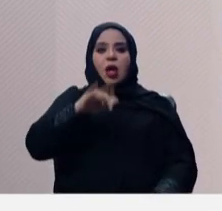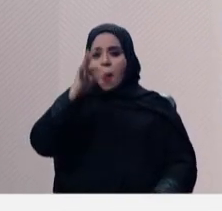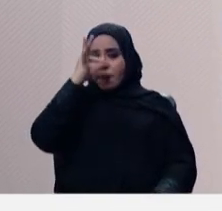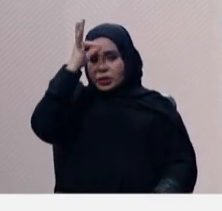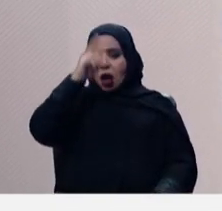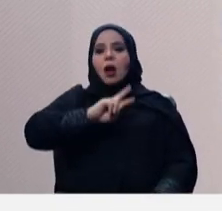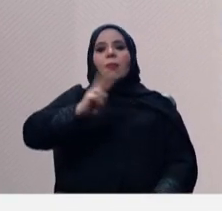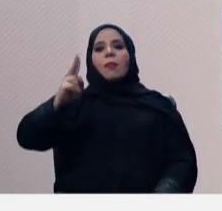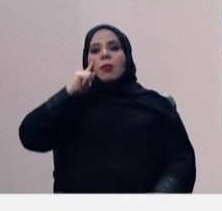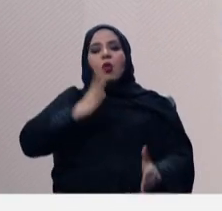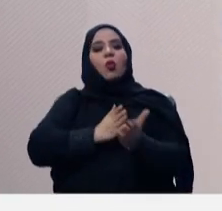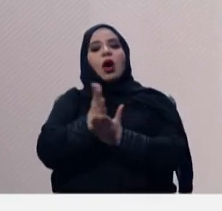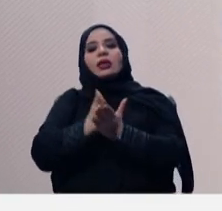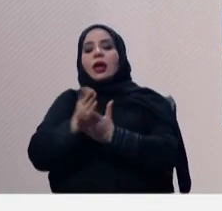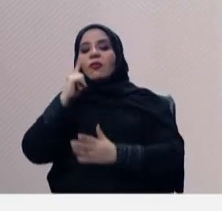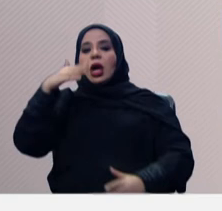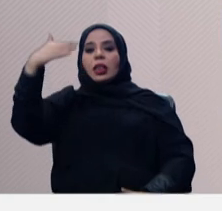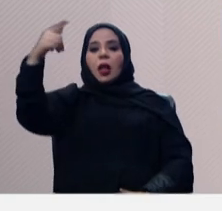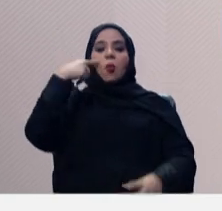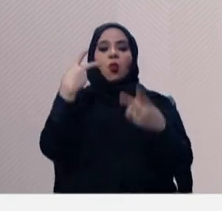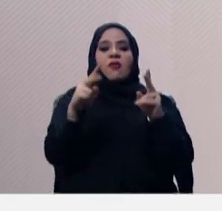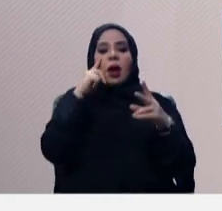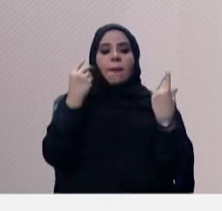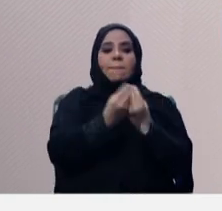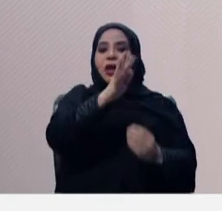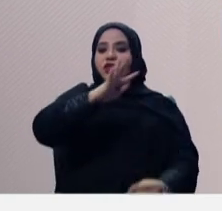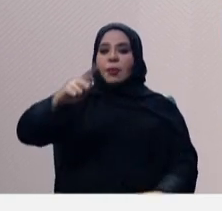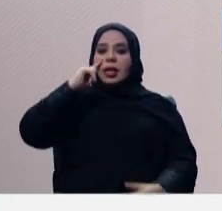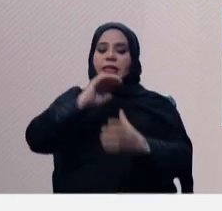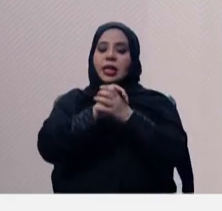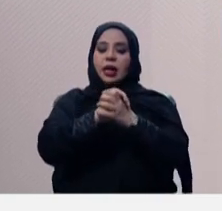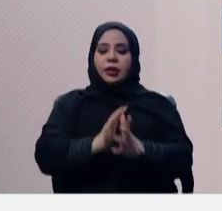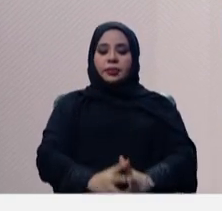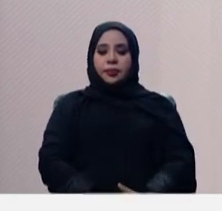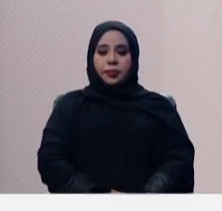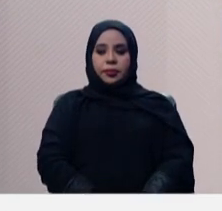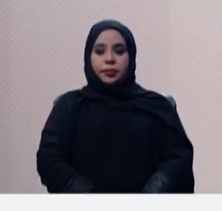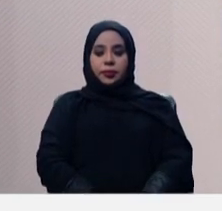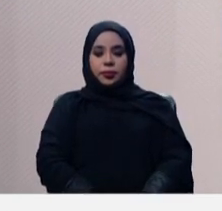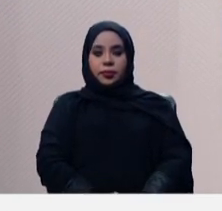تميز على جميع الصعد بما يلبي تطلعات البلدين والشعبين الصديقين.